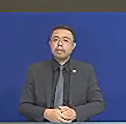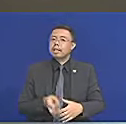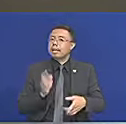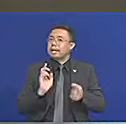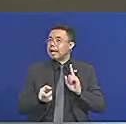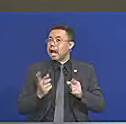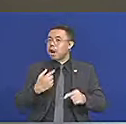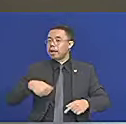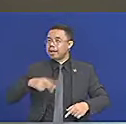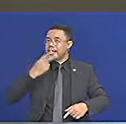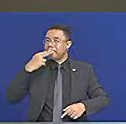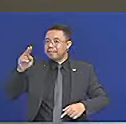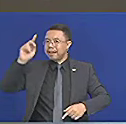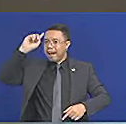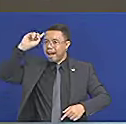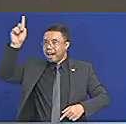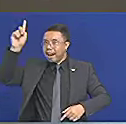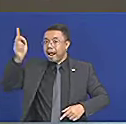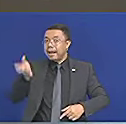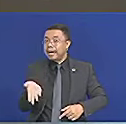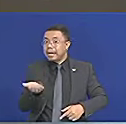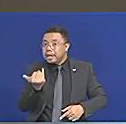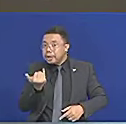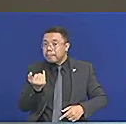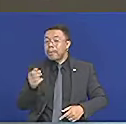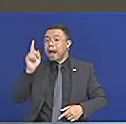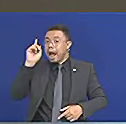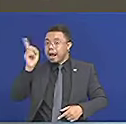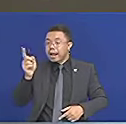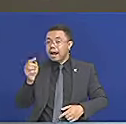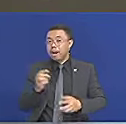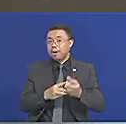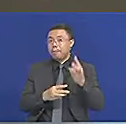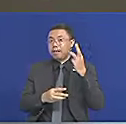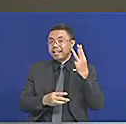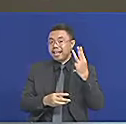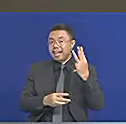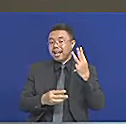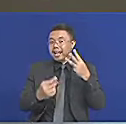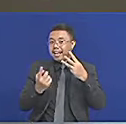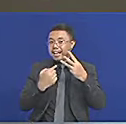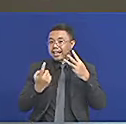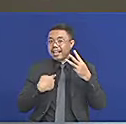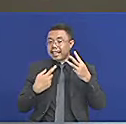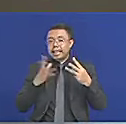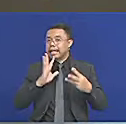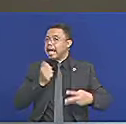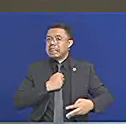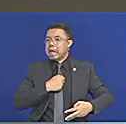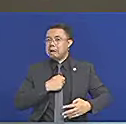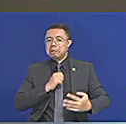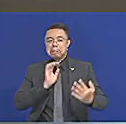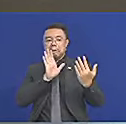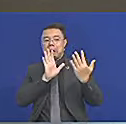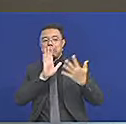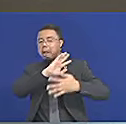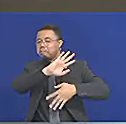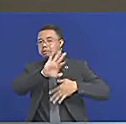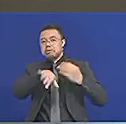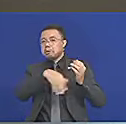Kalau kita percaya Allah itu hidup ada, ketiga, kita tidak takut menghadapi segala